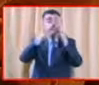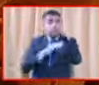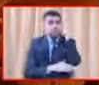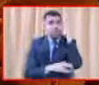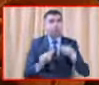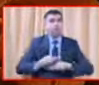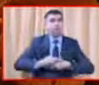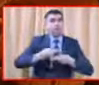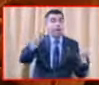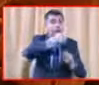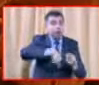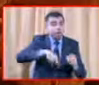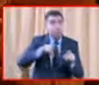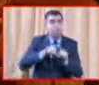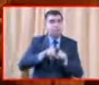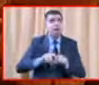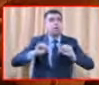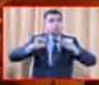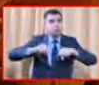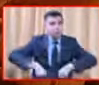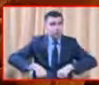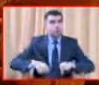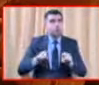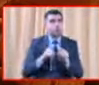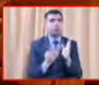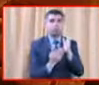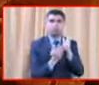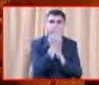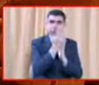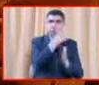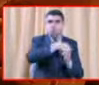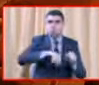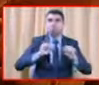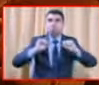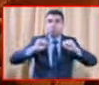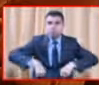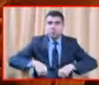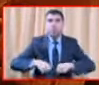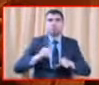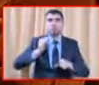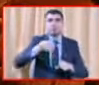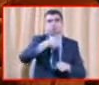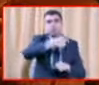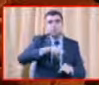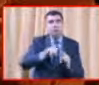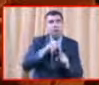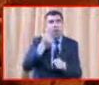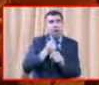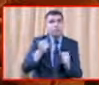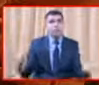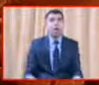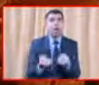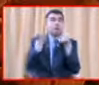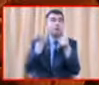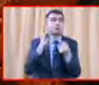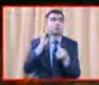مستمره بخطى ثابته، والمستوى اللي وصلنا له ديال التعبئه مستوى جد مهم، ولكن اللي كذلك